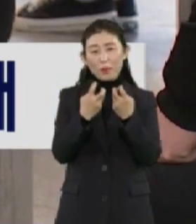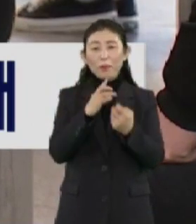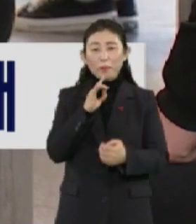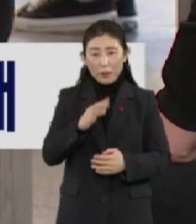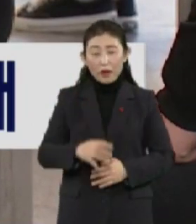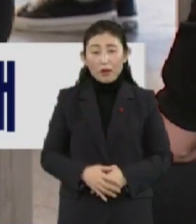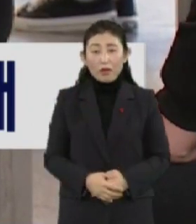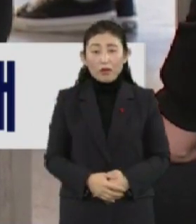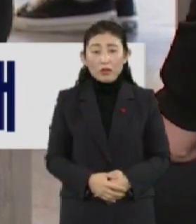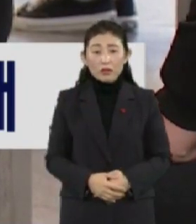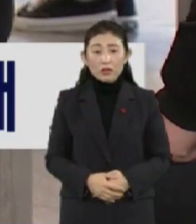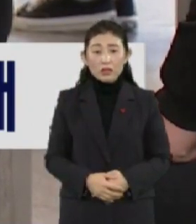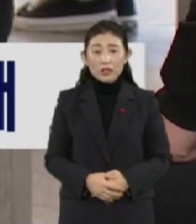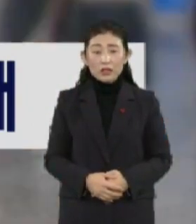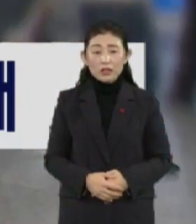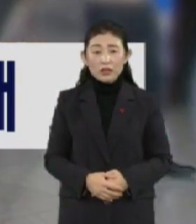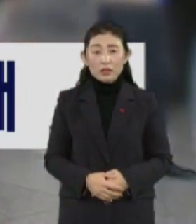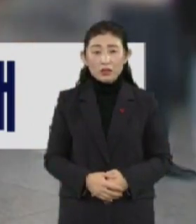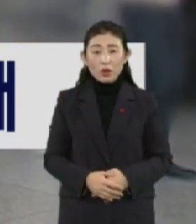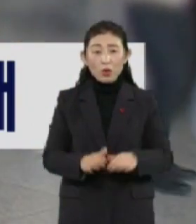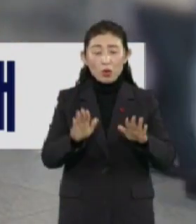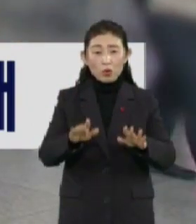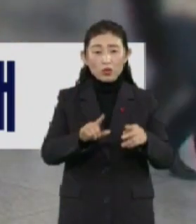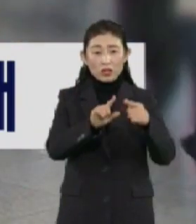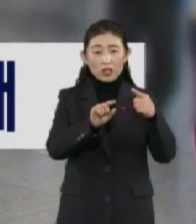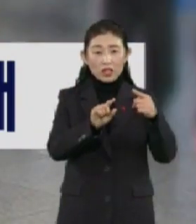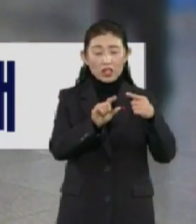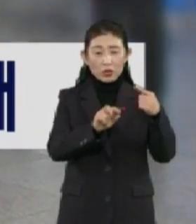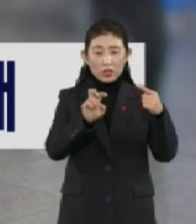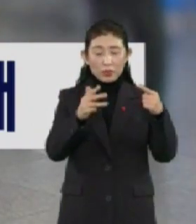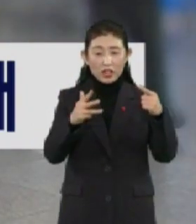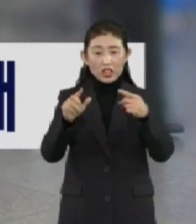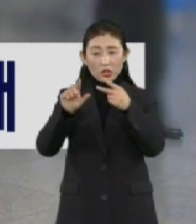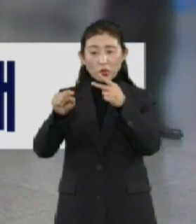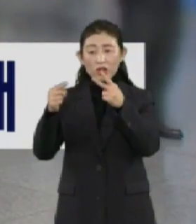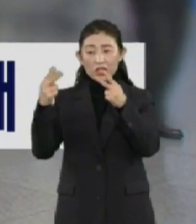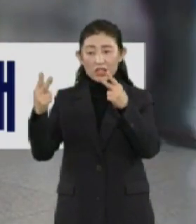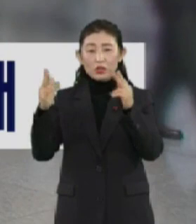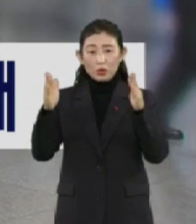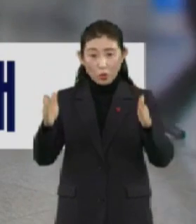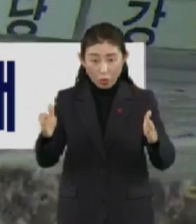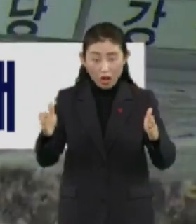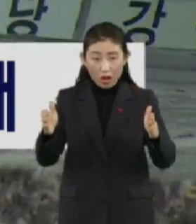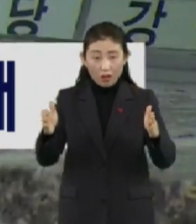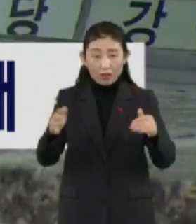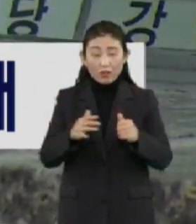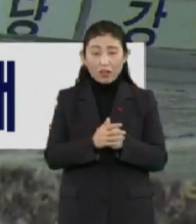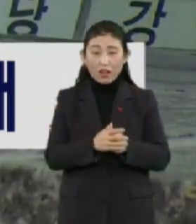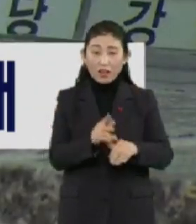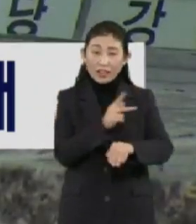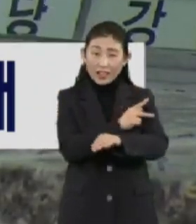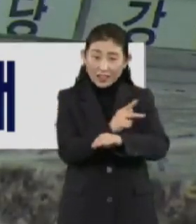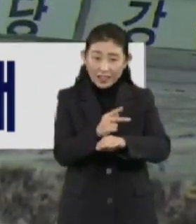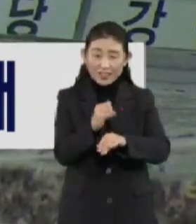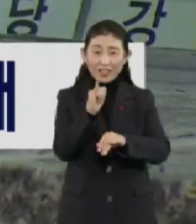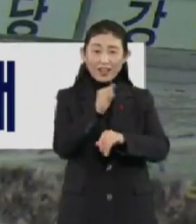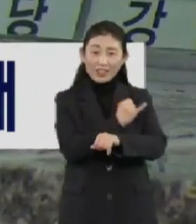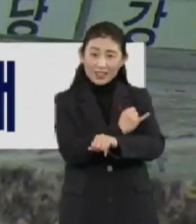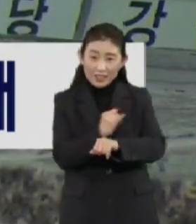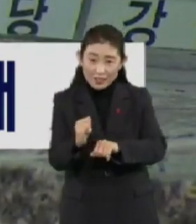방식으로 진행됩니다. 예매 대상은 오는 28일부터 2월 2일까지 설 명절 기간 운행하는